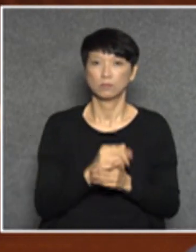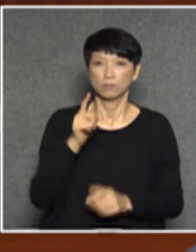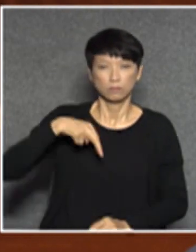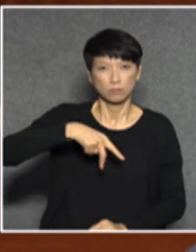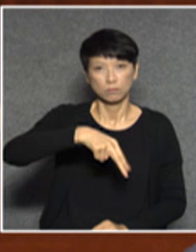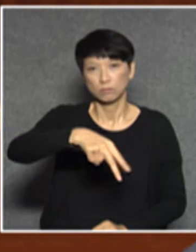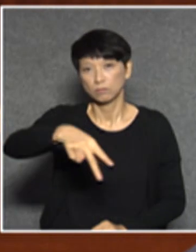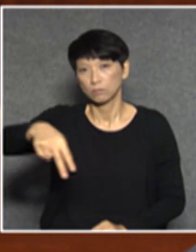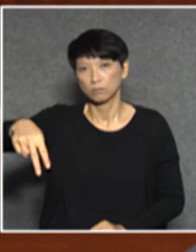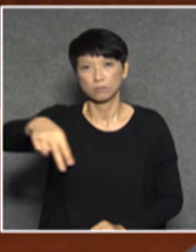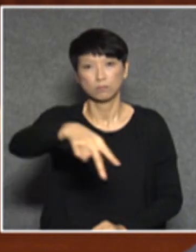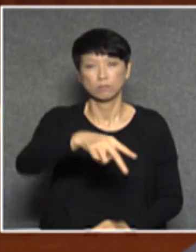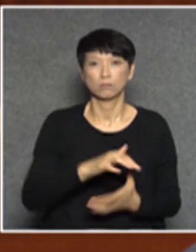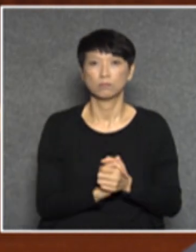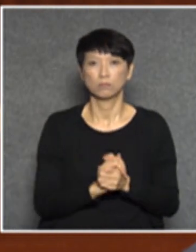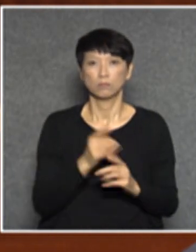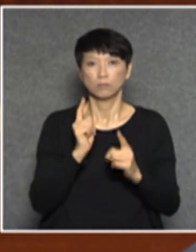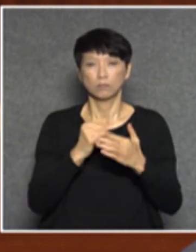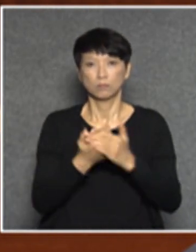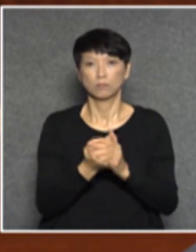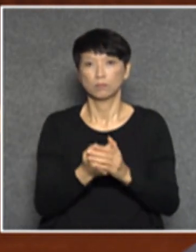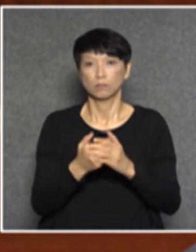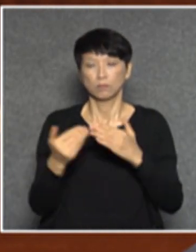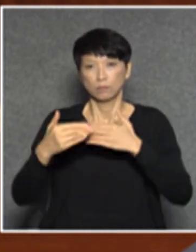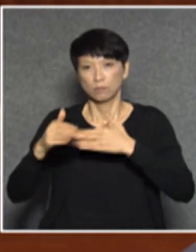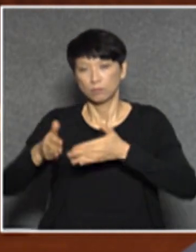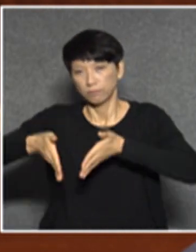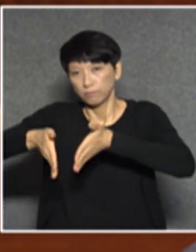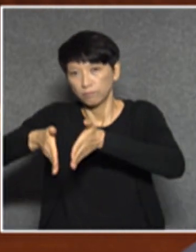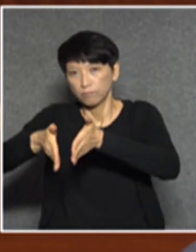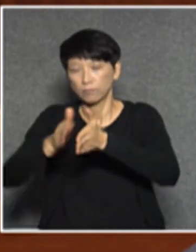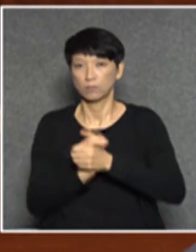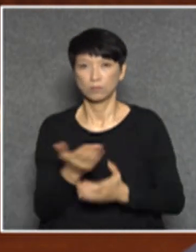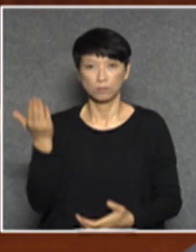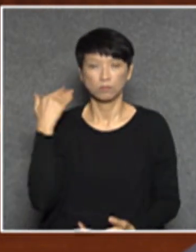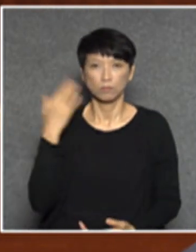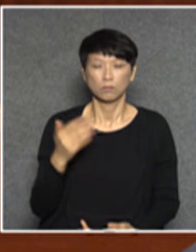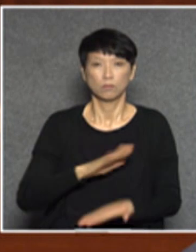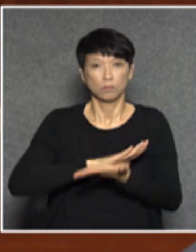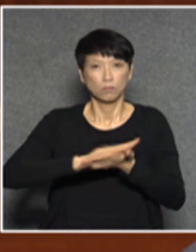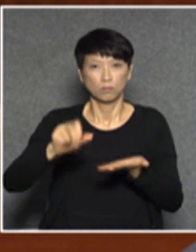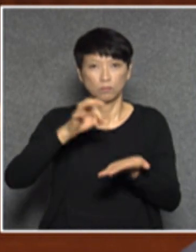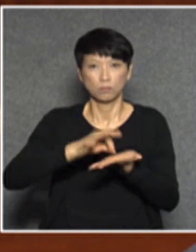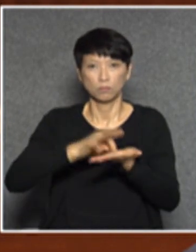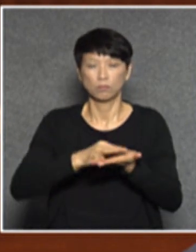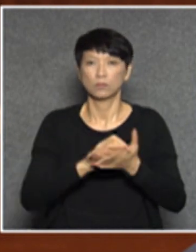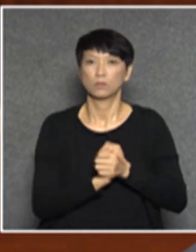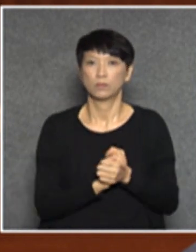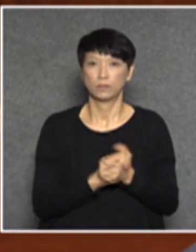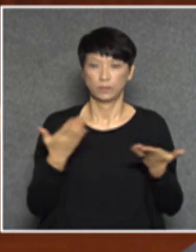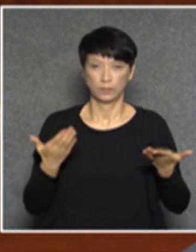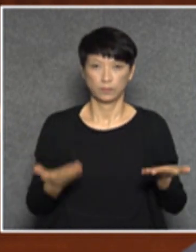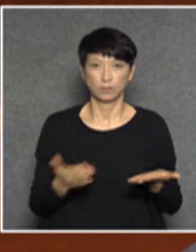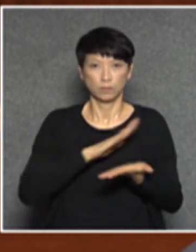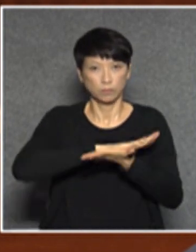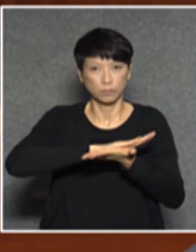港嗰啲街道，尤其係啲後巷。過去比較整潔嘅地方咧，現在咧喺衞生